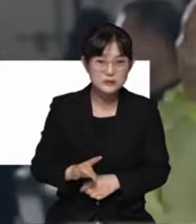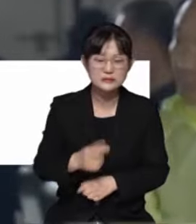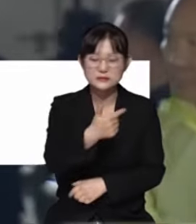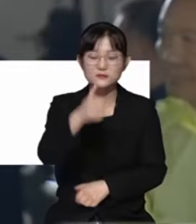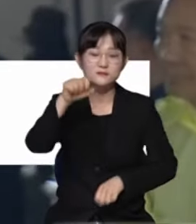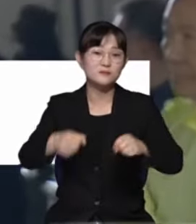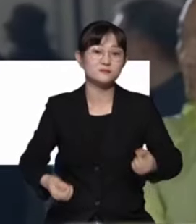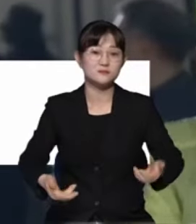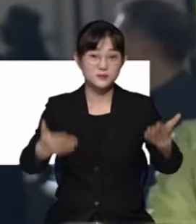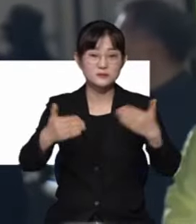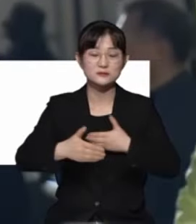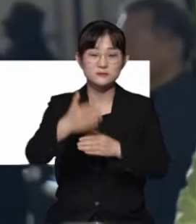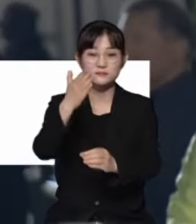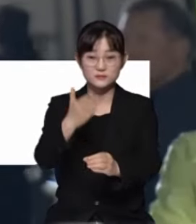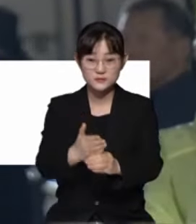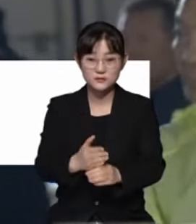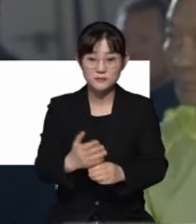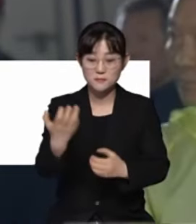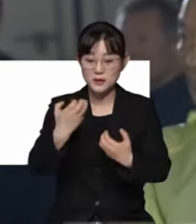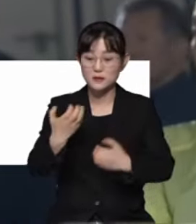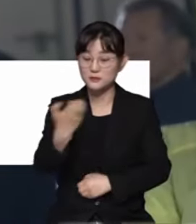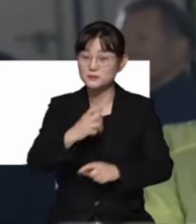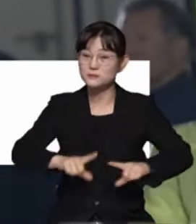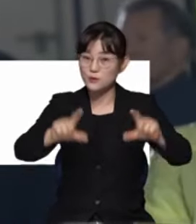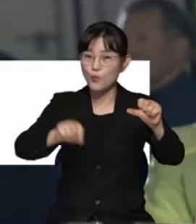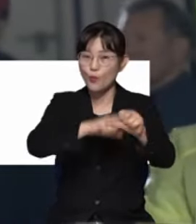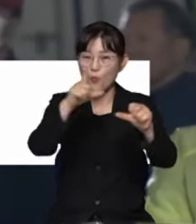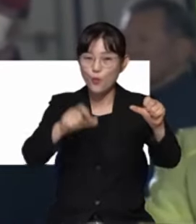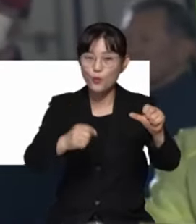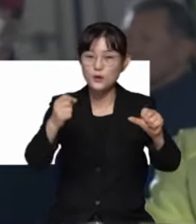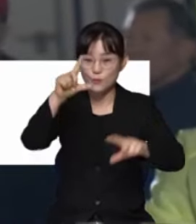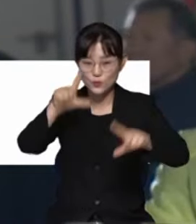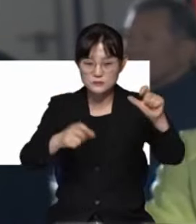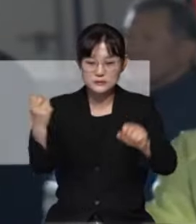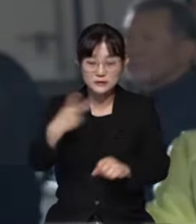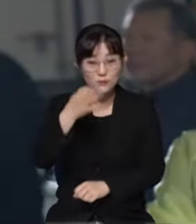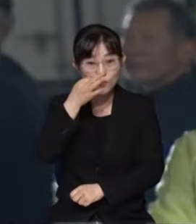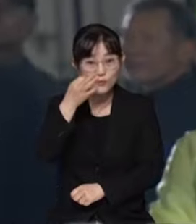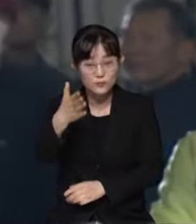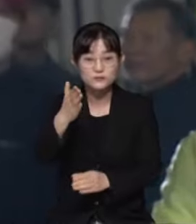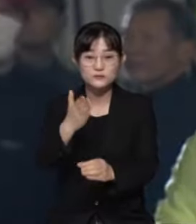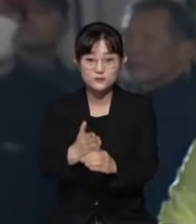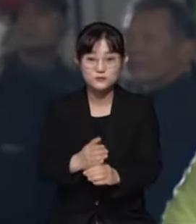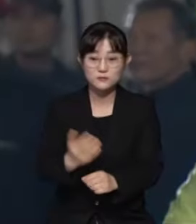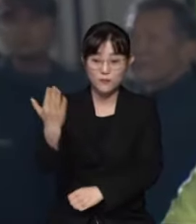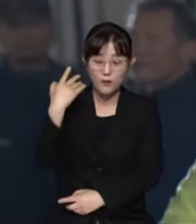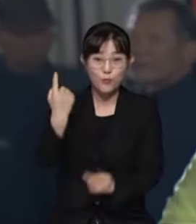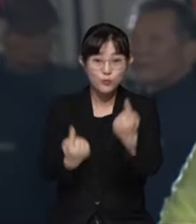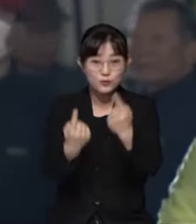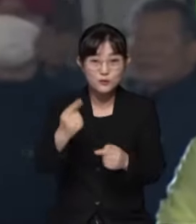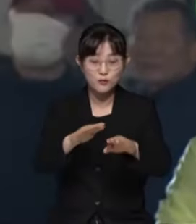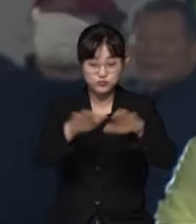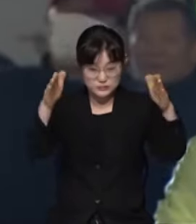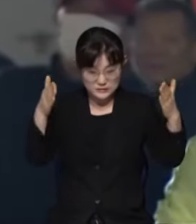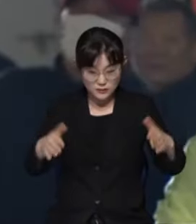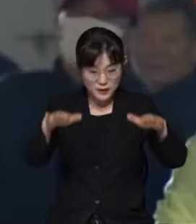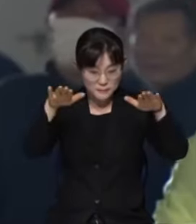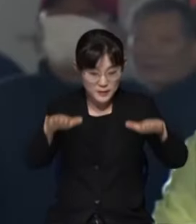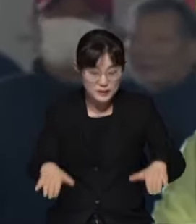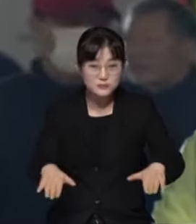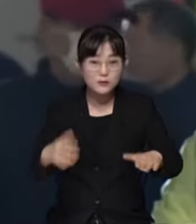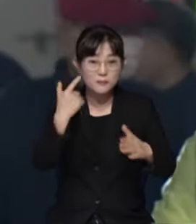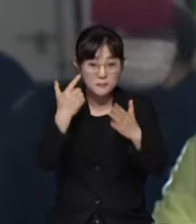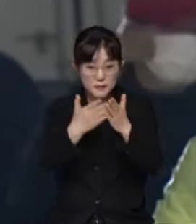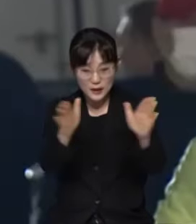대규모 공연이 펼쳐지면서 80년 5월을 재조명하고 있습니다. 특히 예년보다 무대 높이가 낮아지고 또